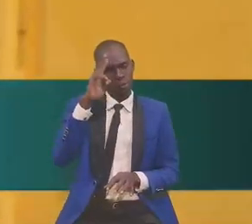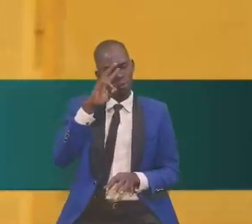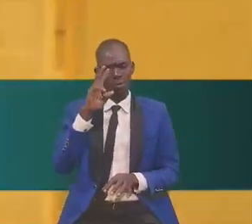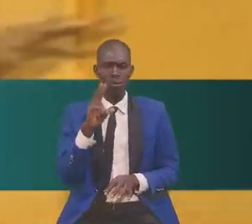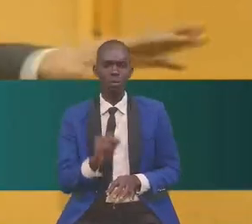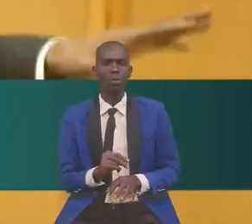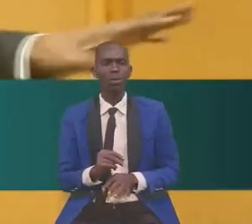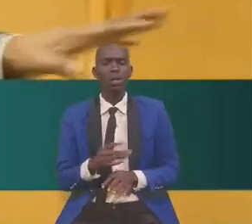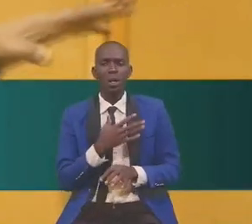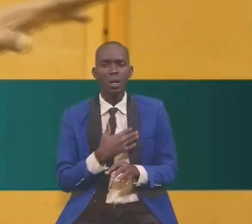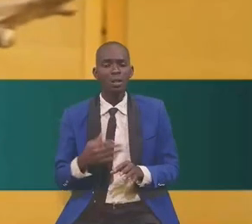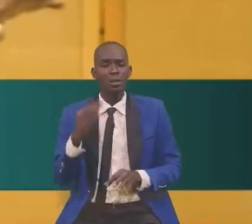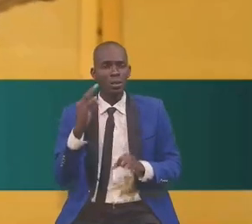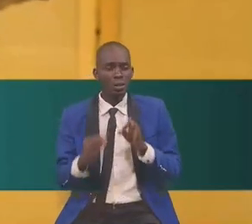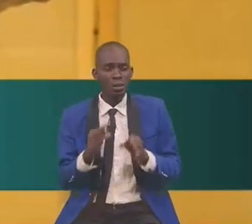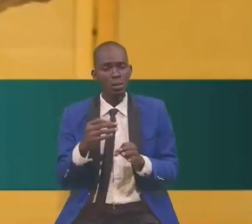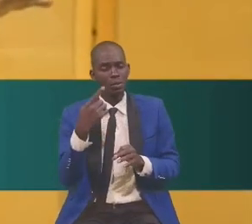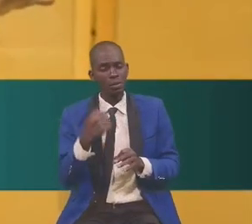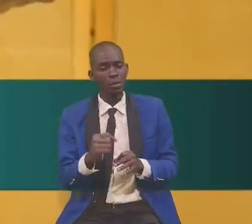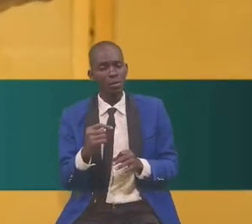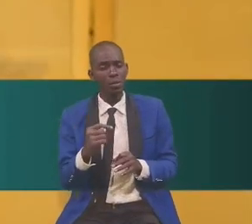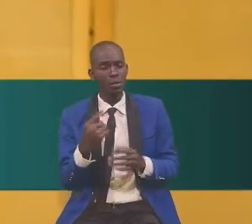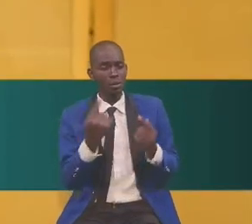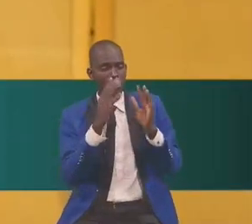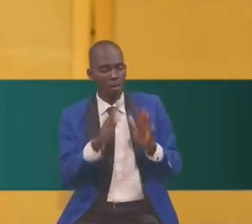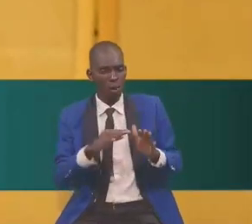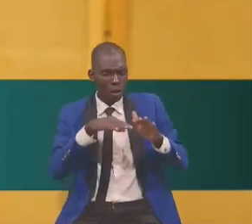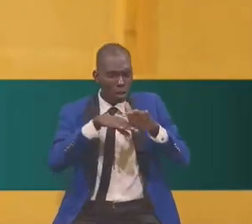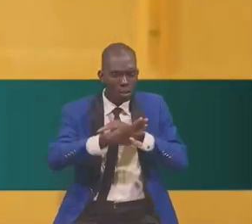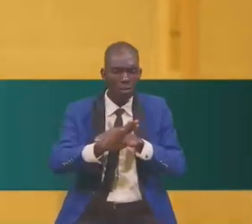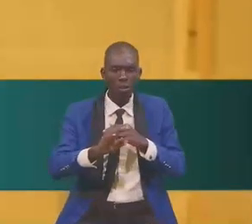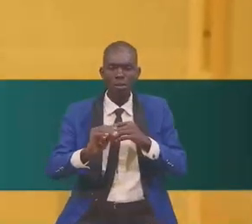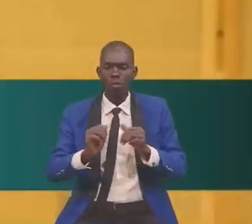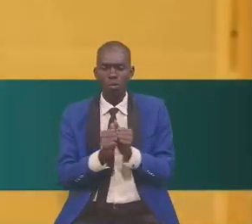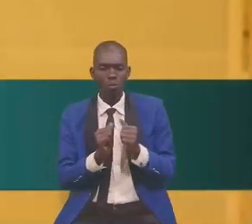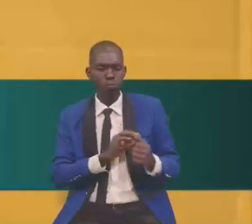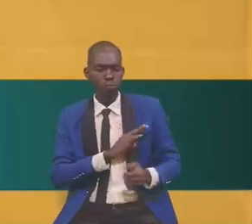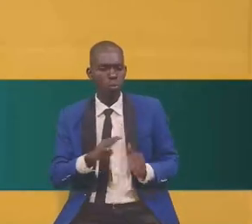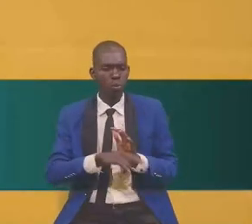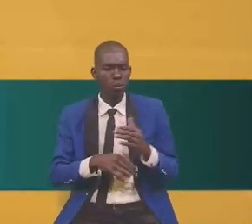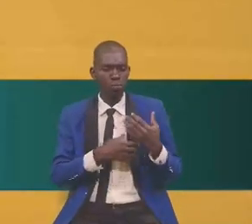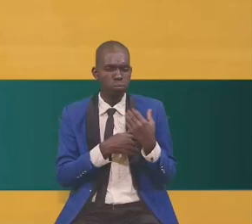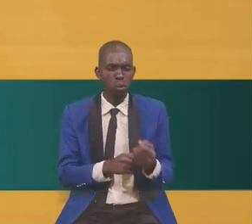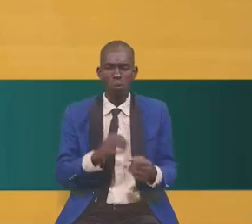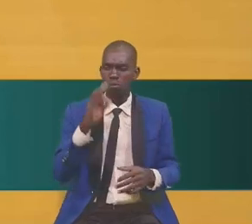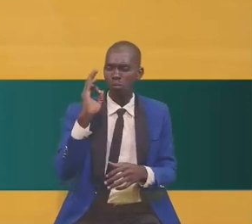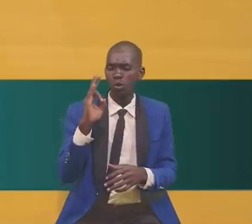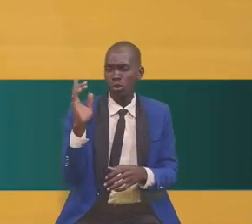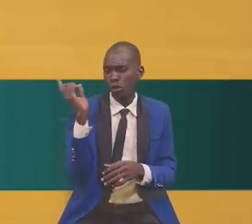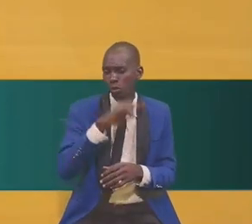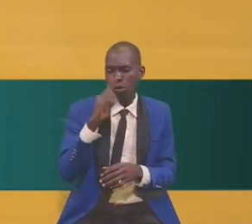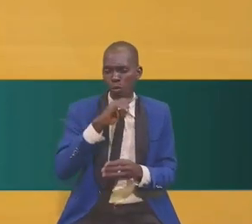et ils prêchent leur erreur, je pense que je dois avoir plus que ce qu'ils font, n'est-ce